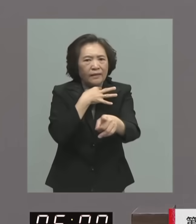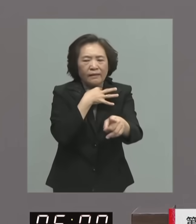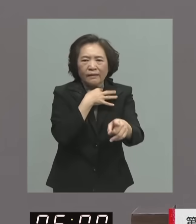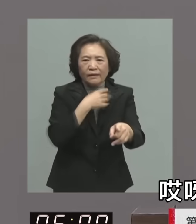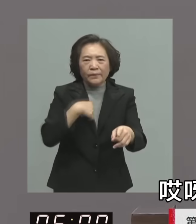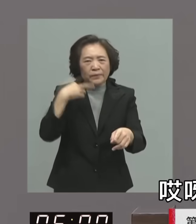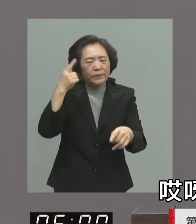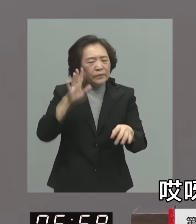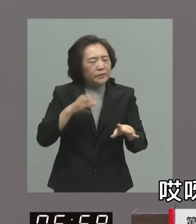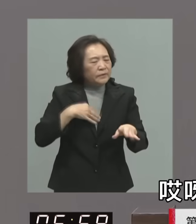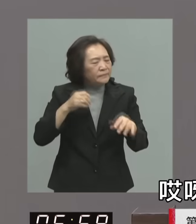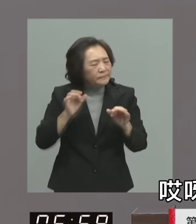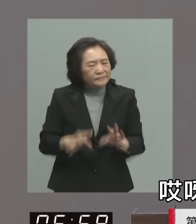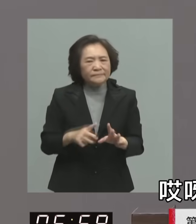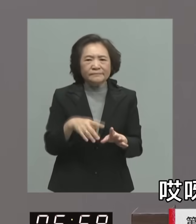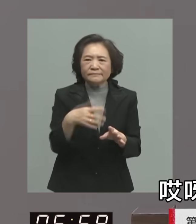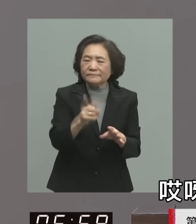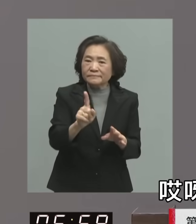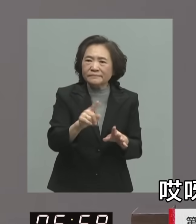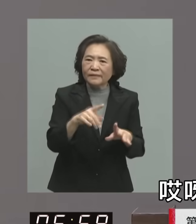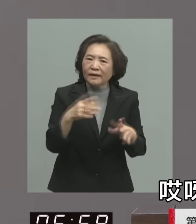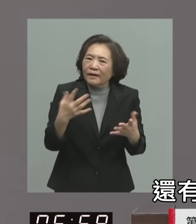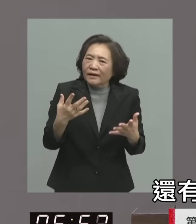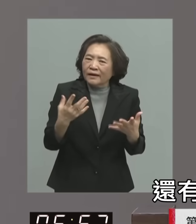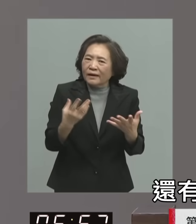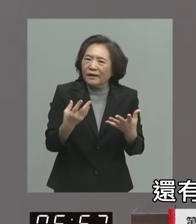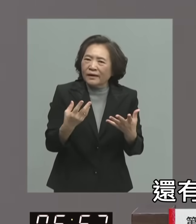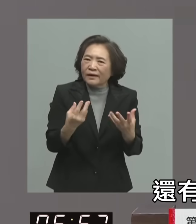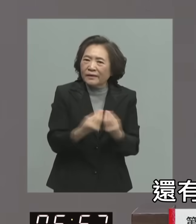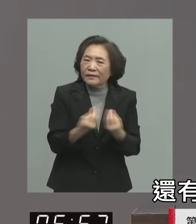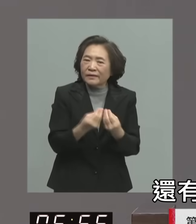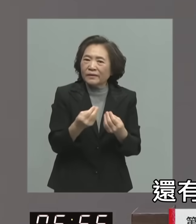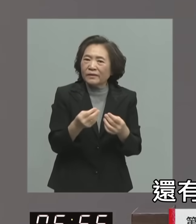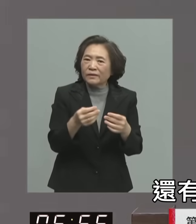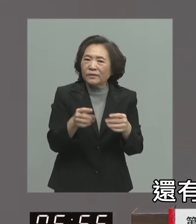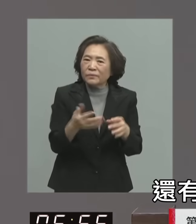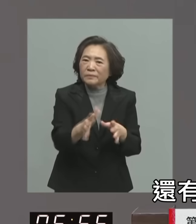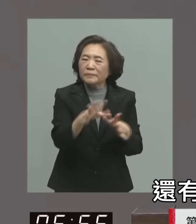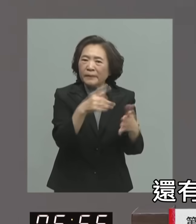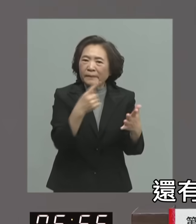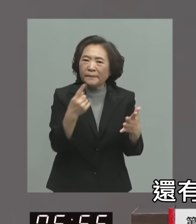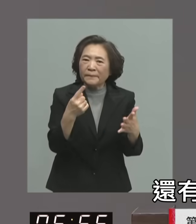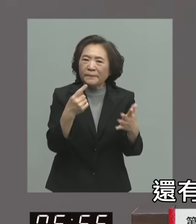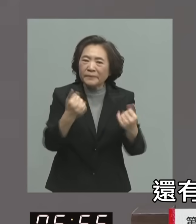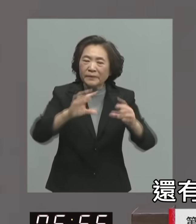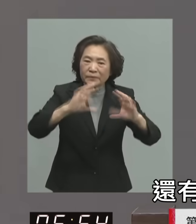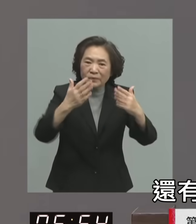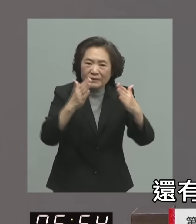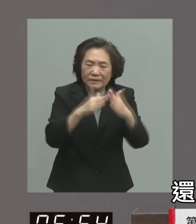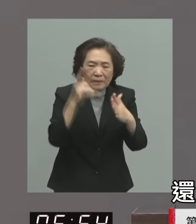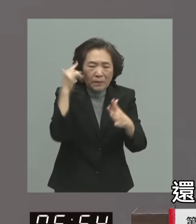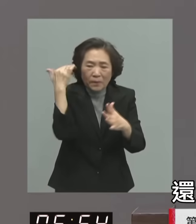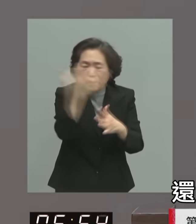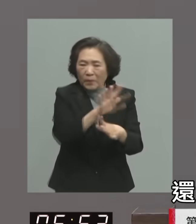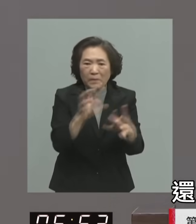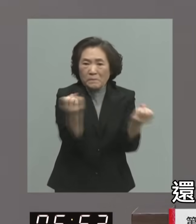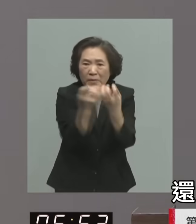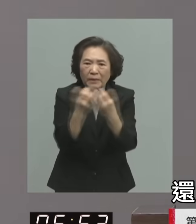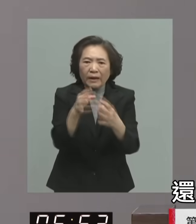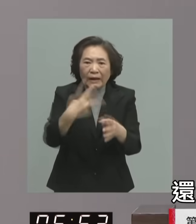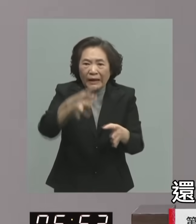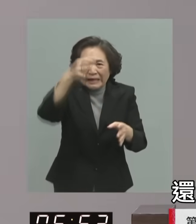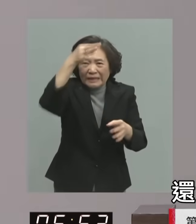讲，哎呀，那有这个时阵，个人伫国家有难的时阵，佫有贪